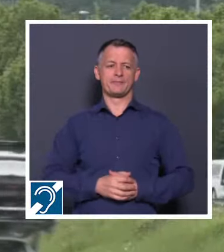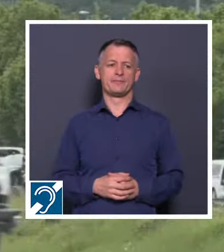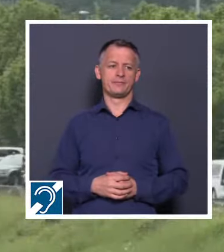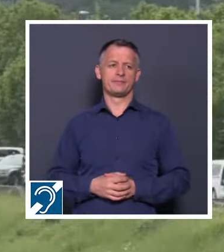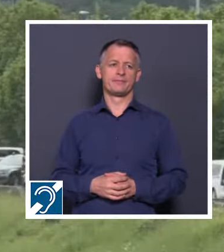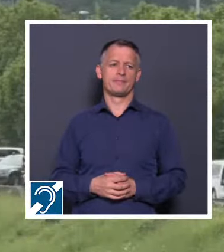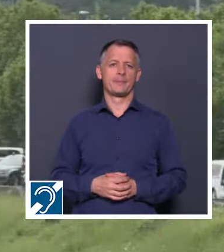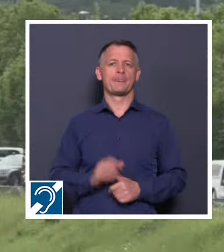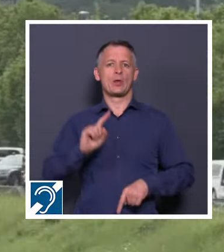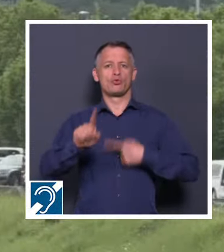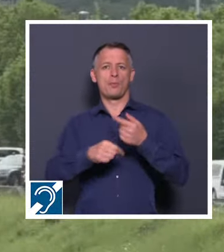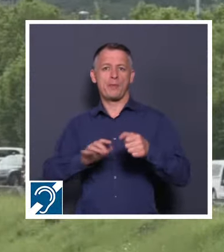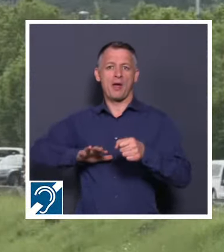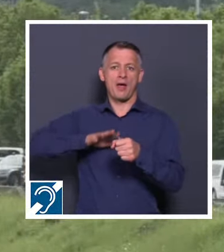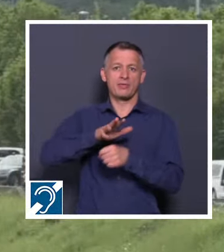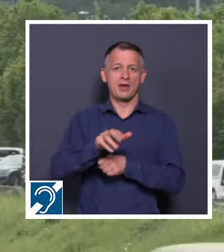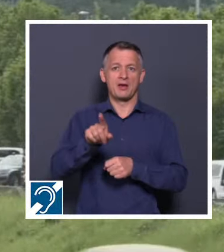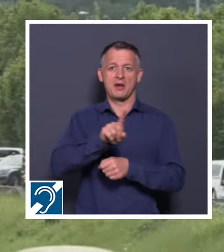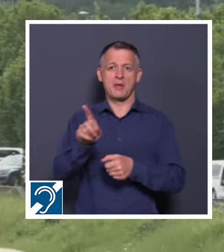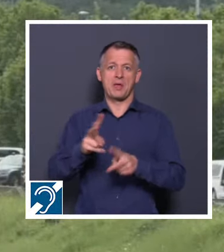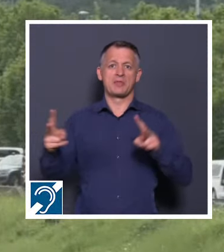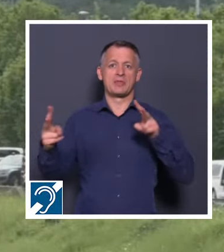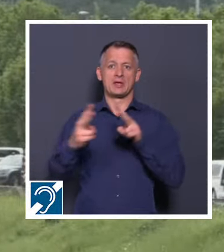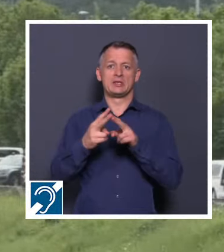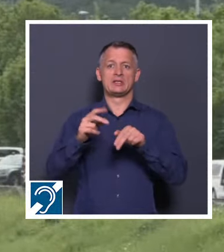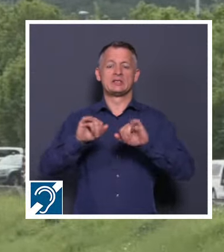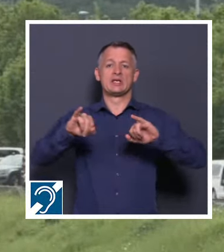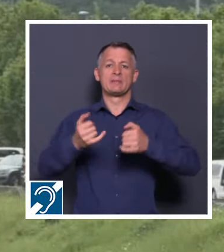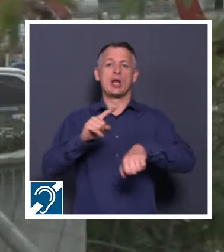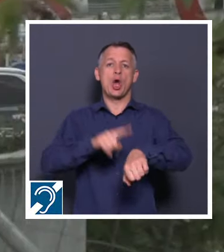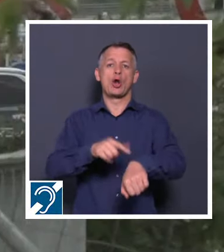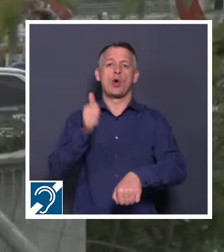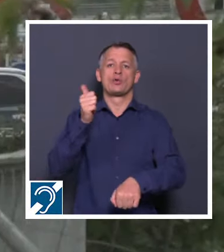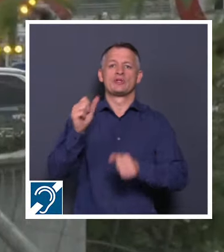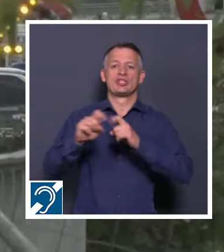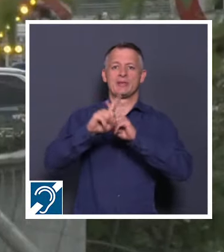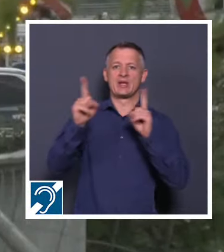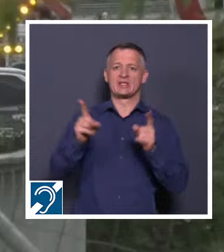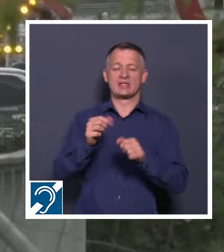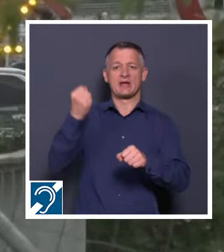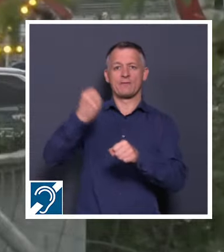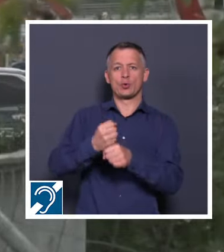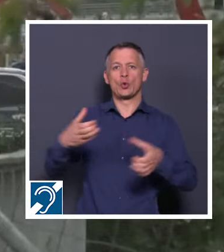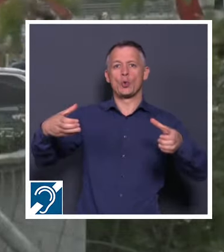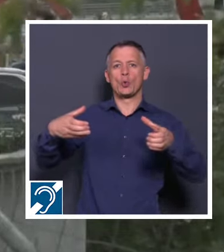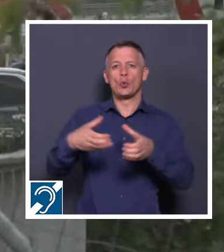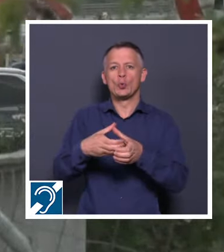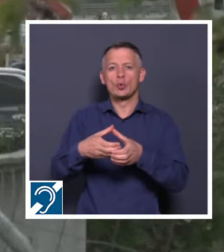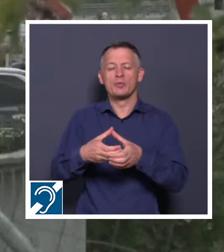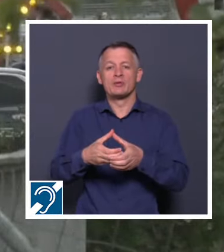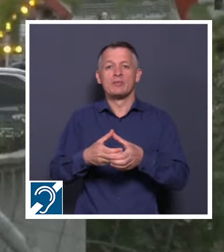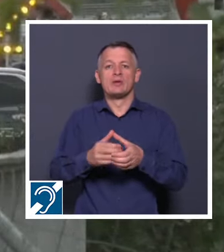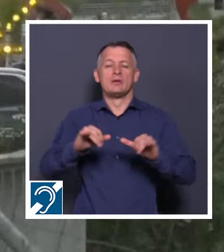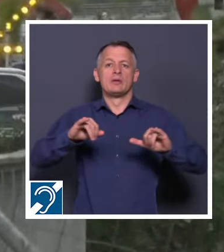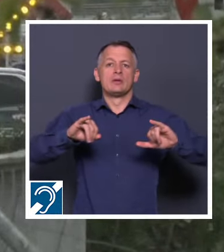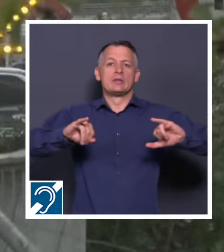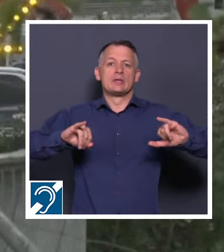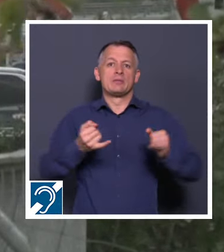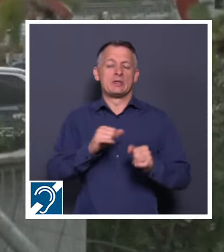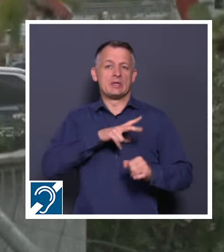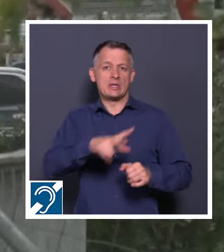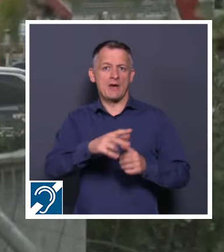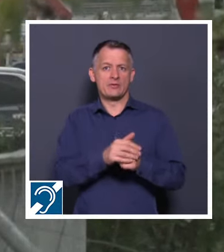În urma atacului fără precedent, care a avut loc în jurul orei 11 dimineața, s-a creat o celulă de criză și a fost mobilizat un